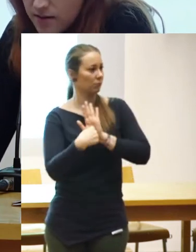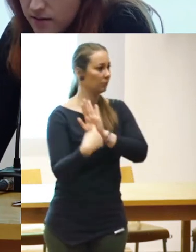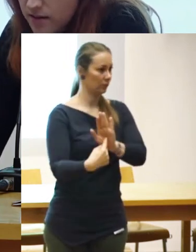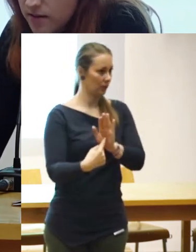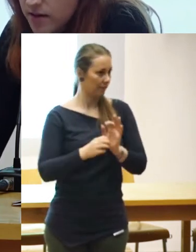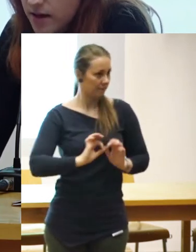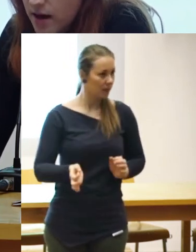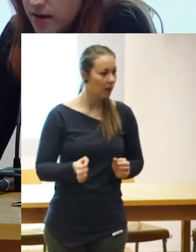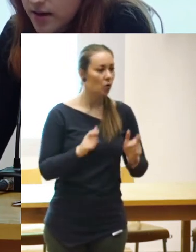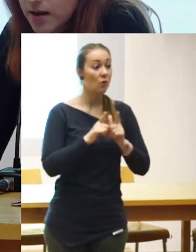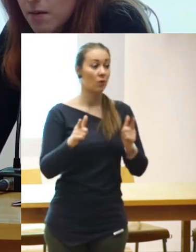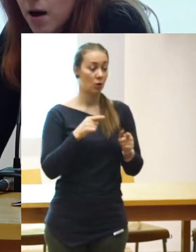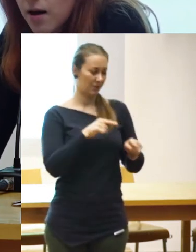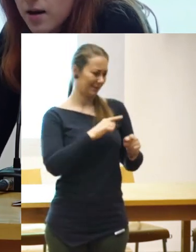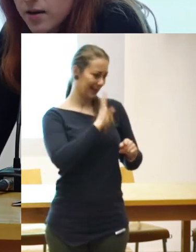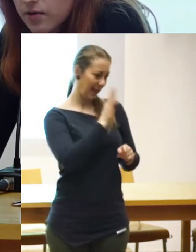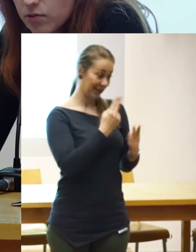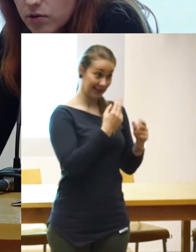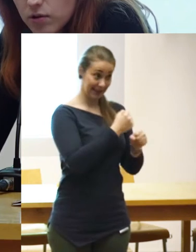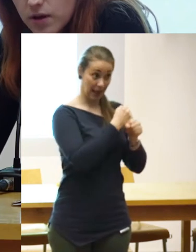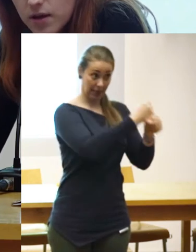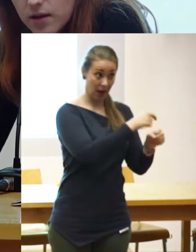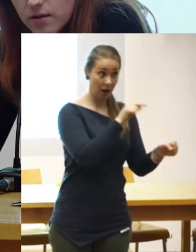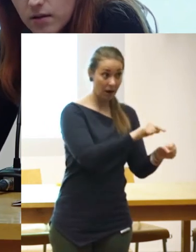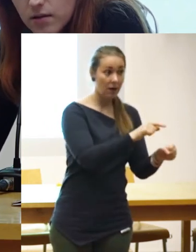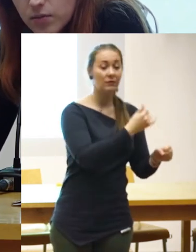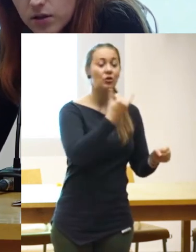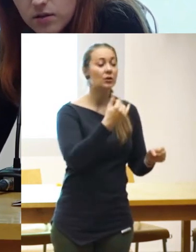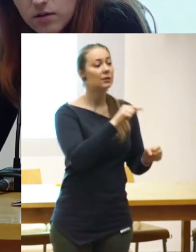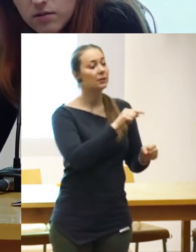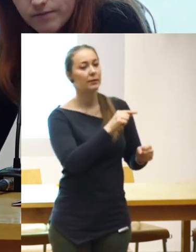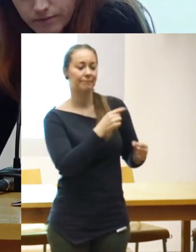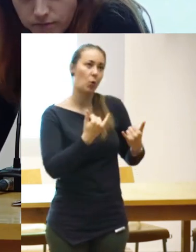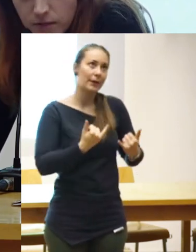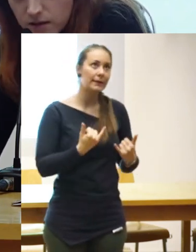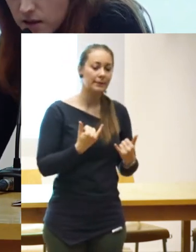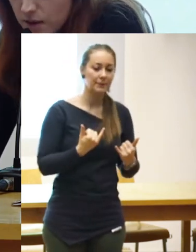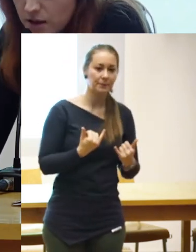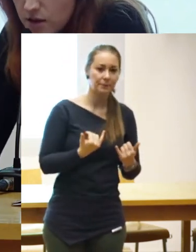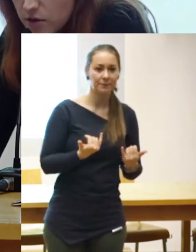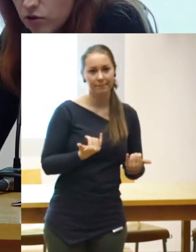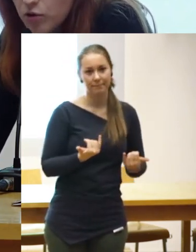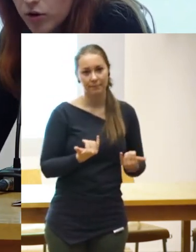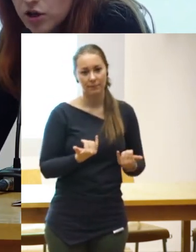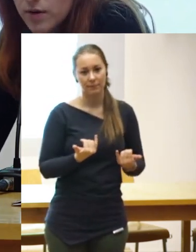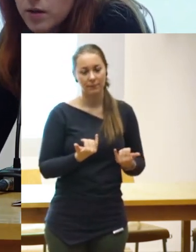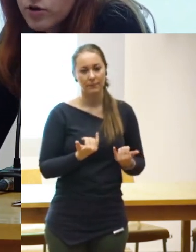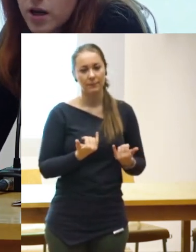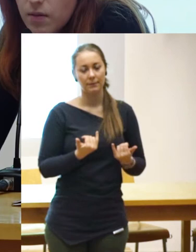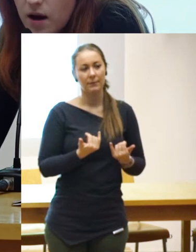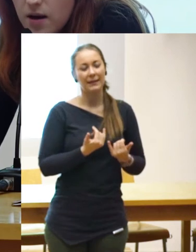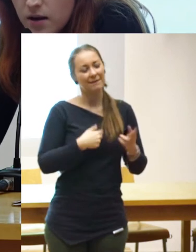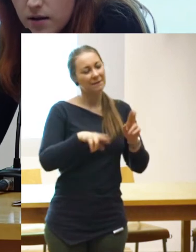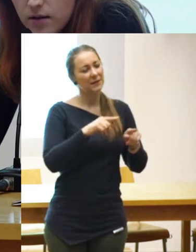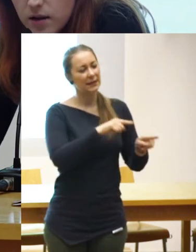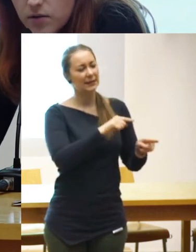cena, která je tak známá, tak v tuhle tu chvíli, byť se třeba snažíme to trošku potlačovat, tak pořád